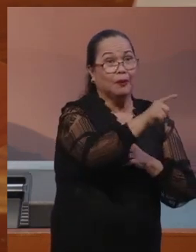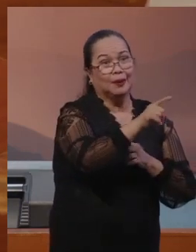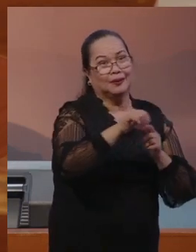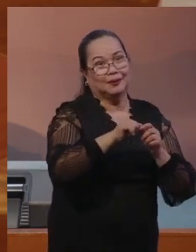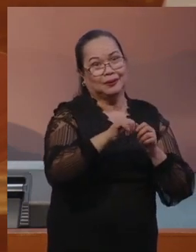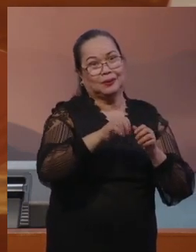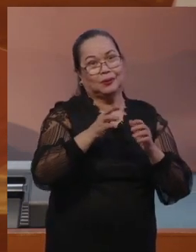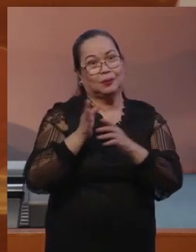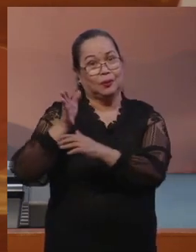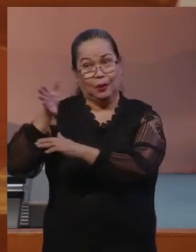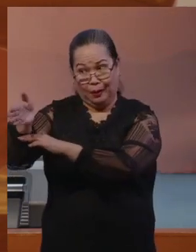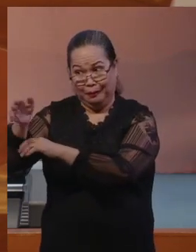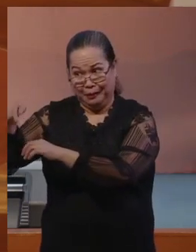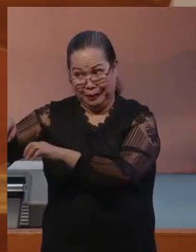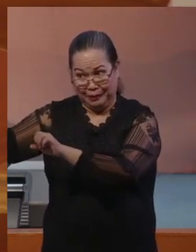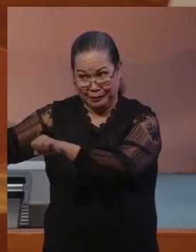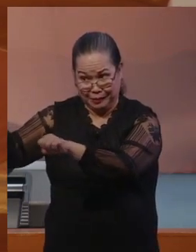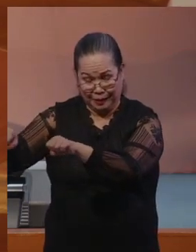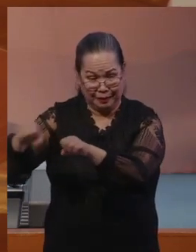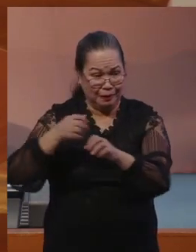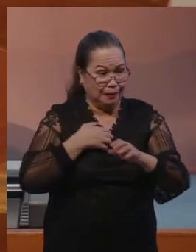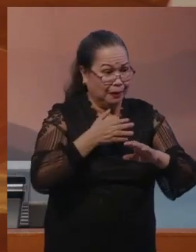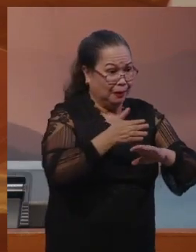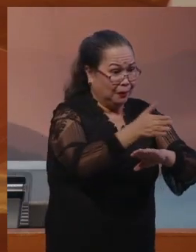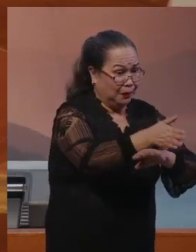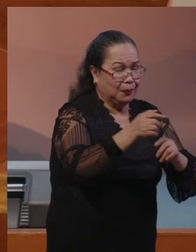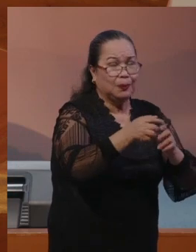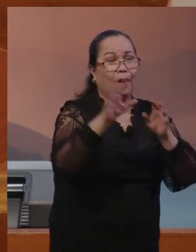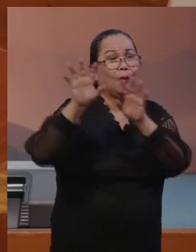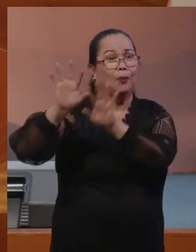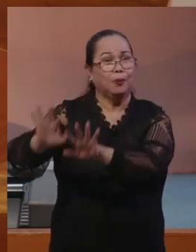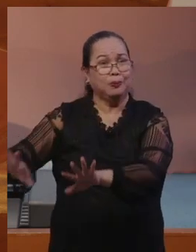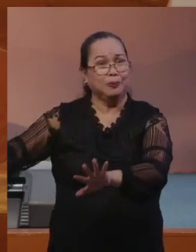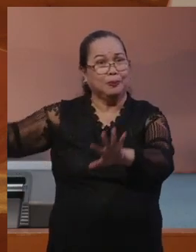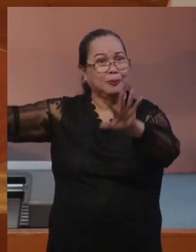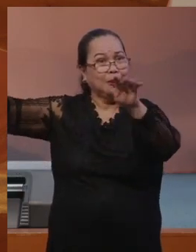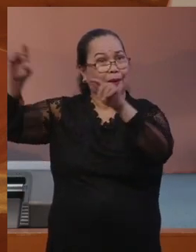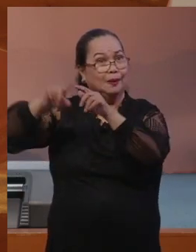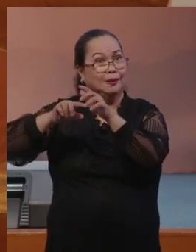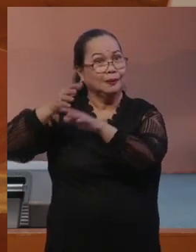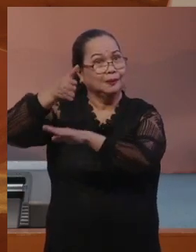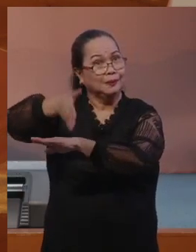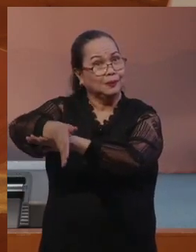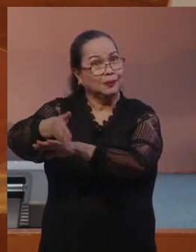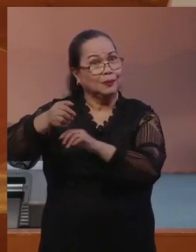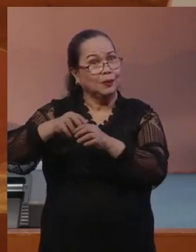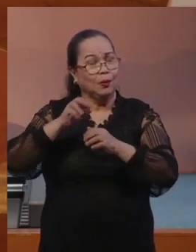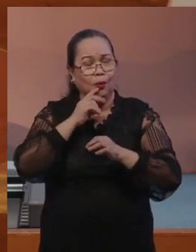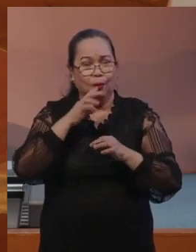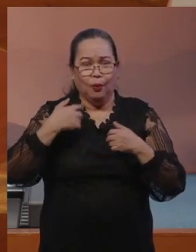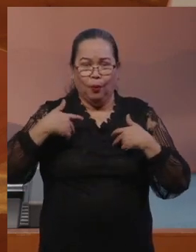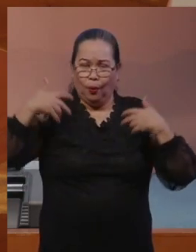Red Sea, isang malalim na dagat, hinati ang dagat para sila ay makatawid on dry ground.